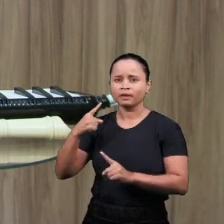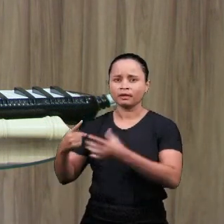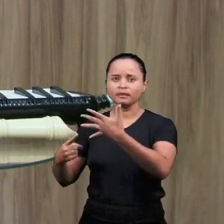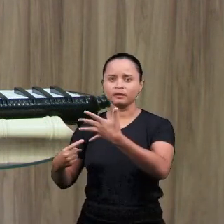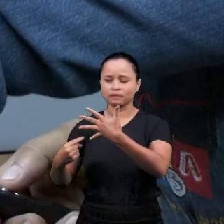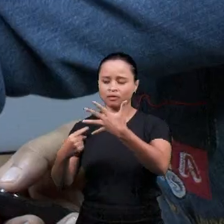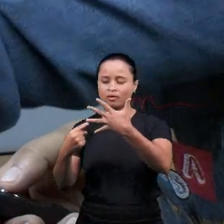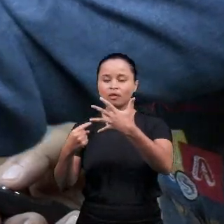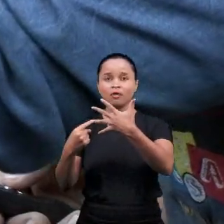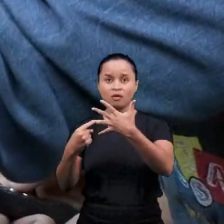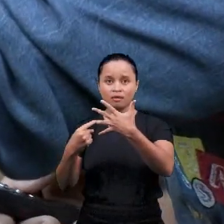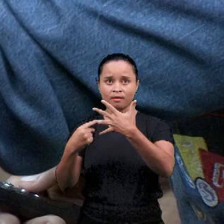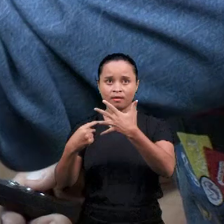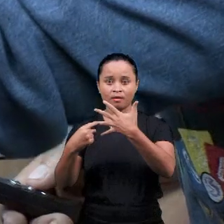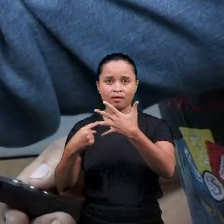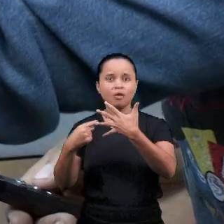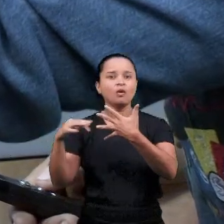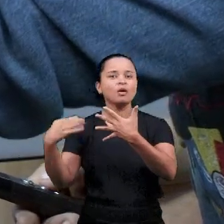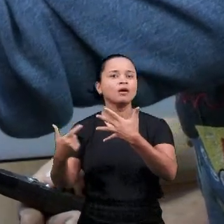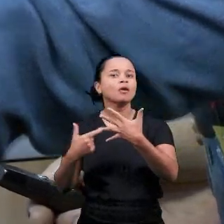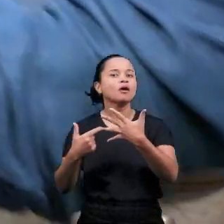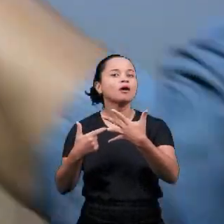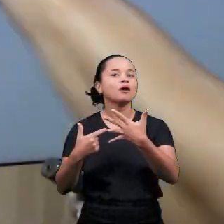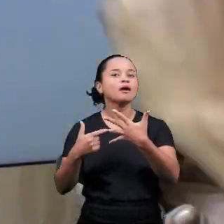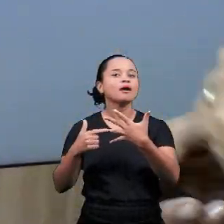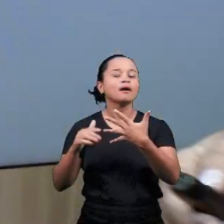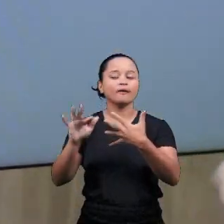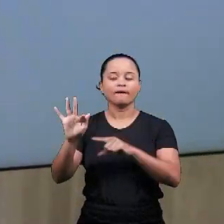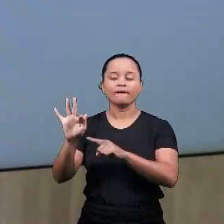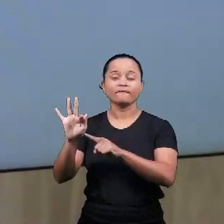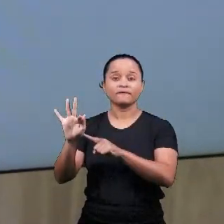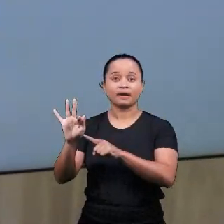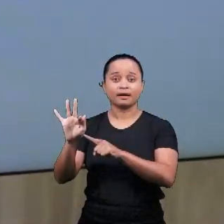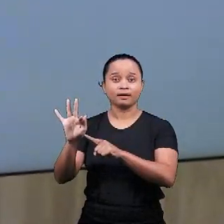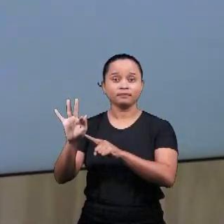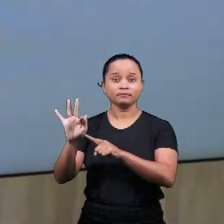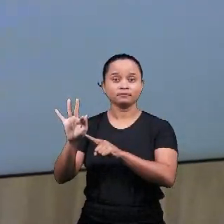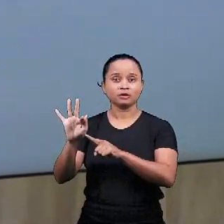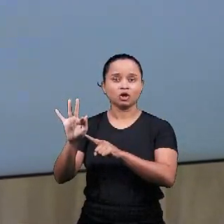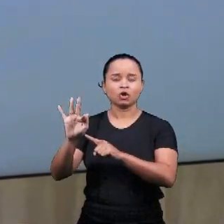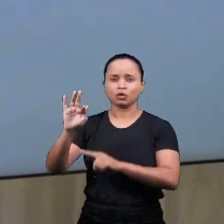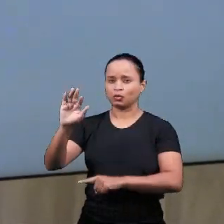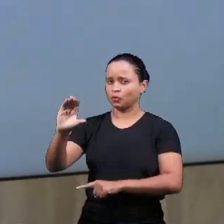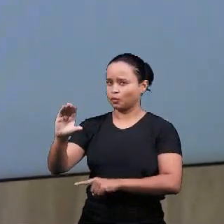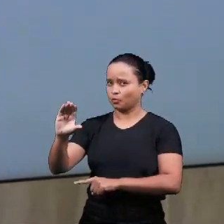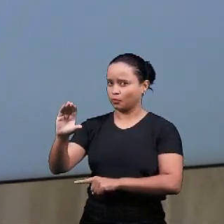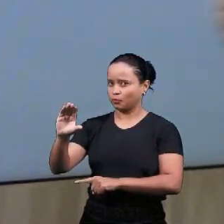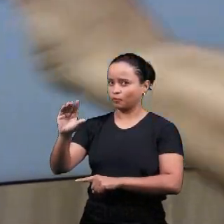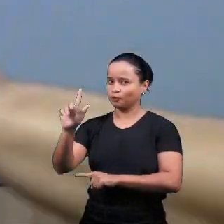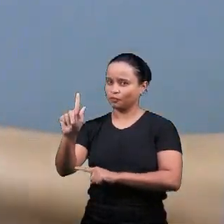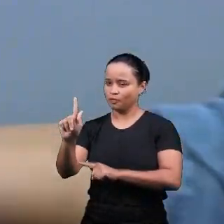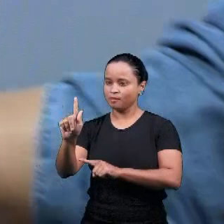Fa, do, sol, dièse. Nous allons lire les notes avec moi.